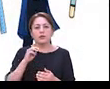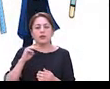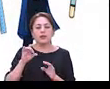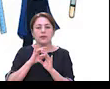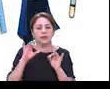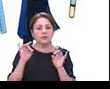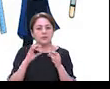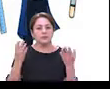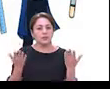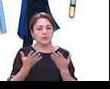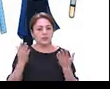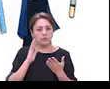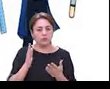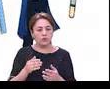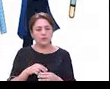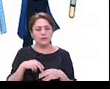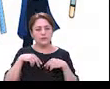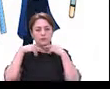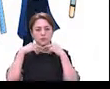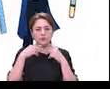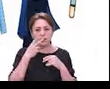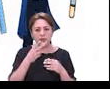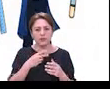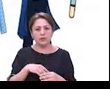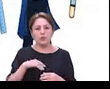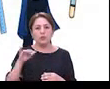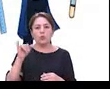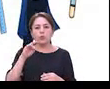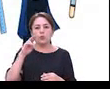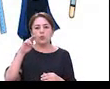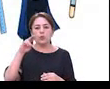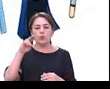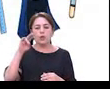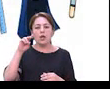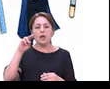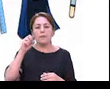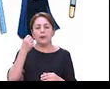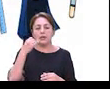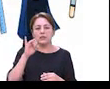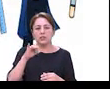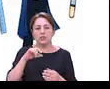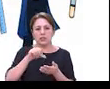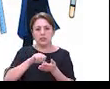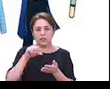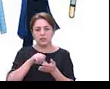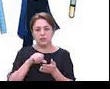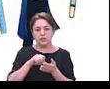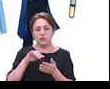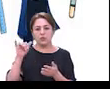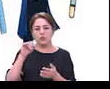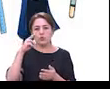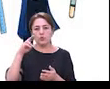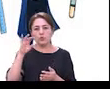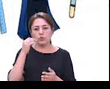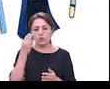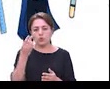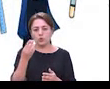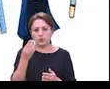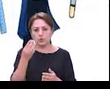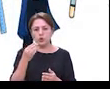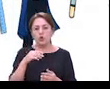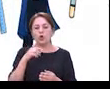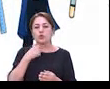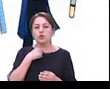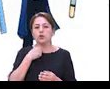tavsifimiz qanday bo'ladi? E'tibor bering. Un paychalarining ishtirokiga ko'ra undosh tovushlarning jarangli